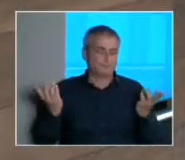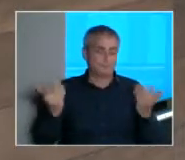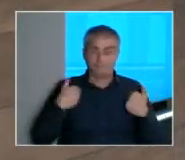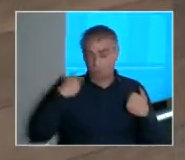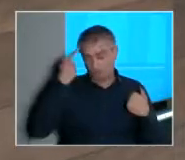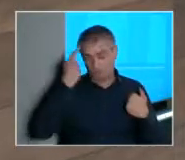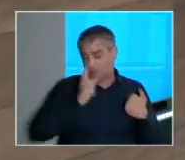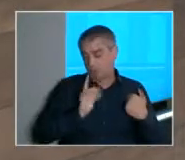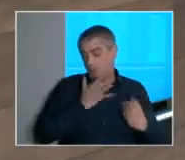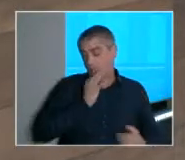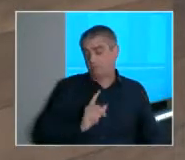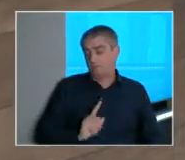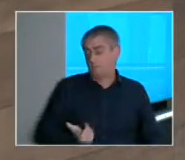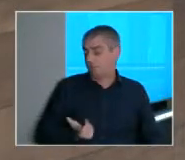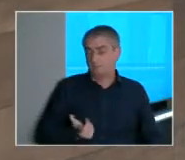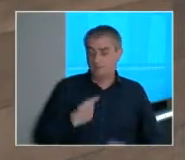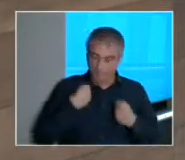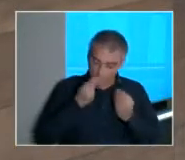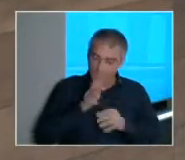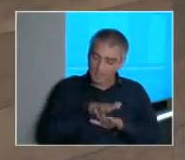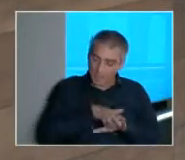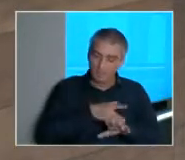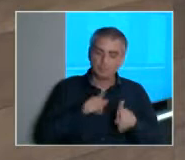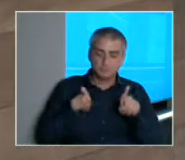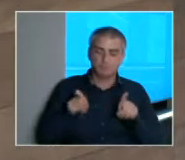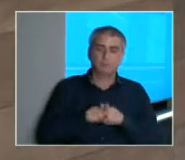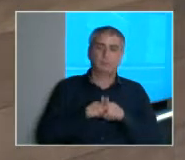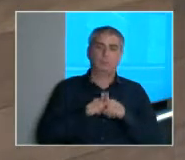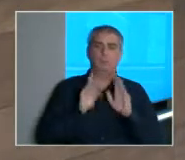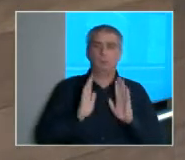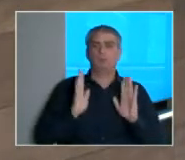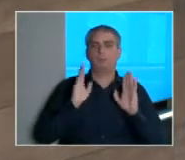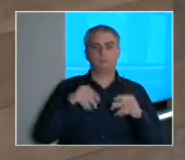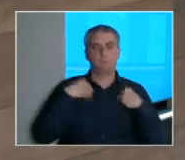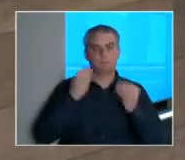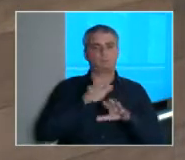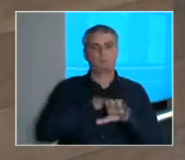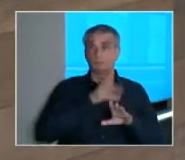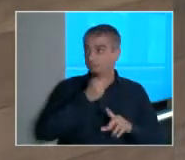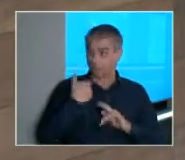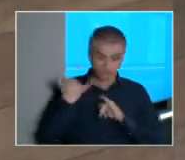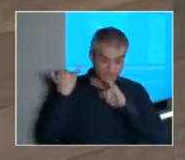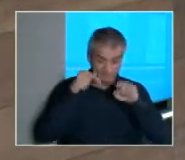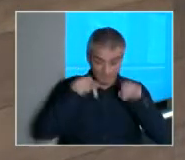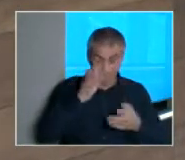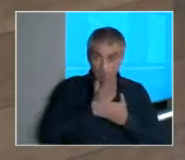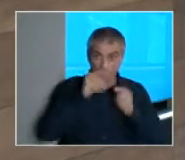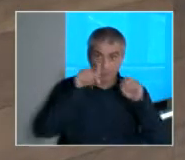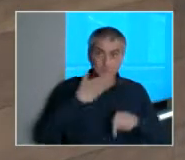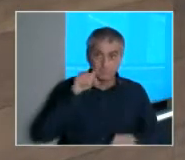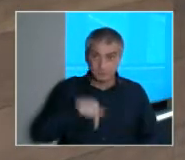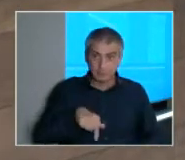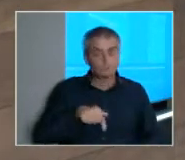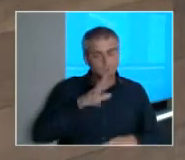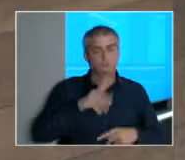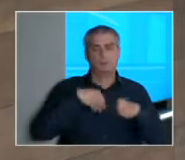ואני חושבת שזה לא פייר לתת להם להרגיש כך. צריך לתת להם להרגיש, אם הבאנו אותם כבר